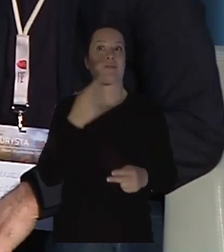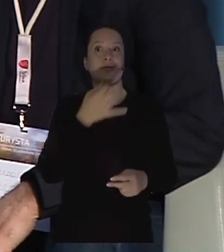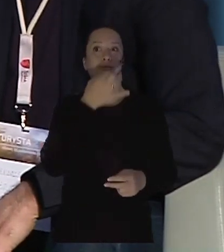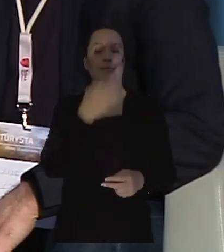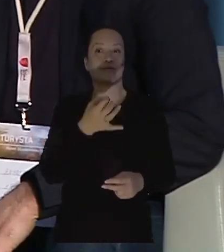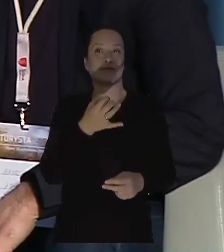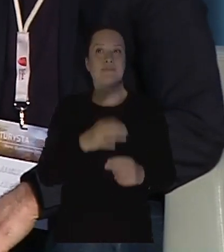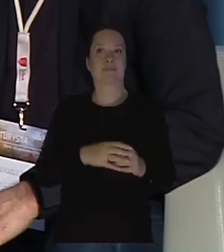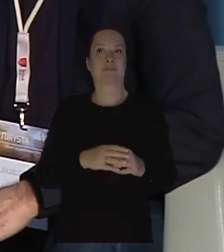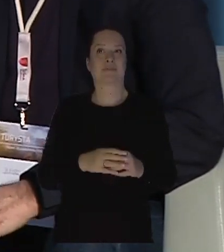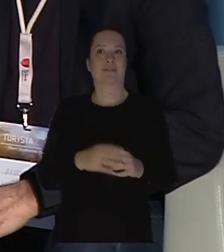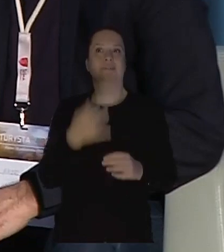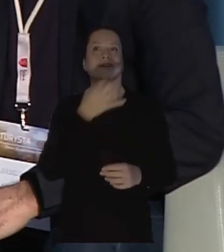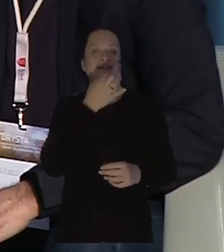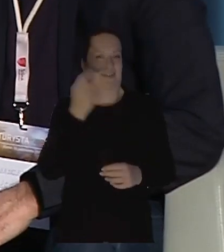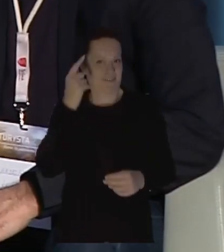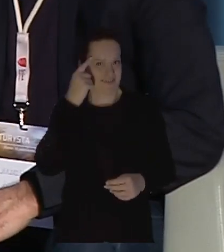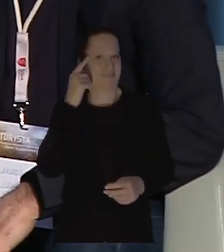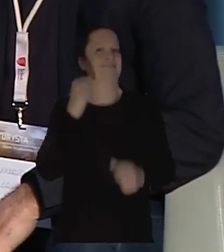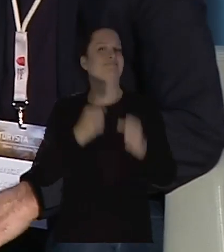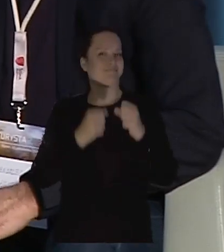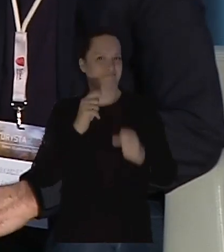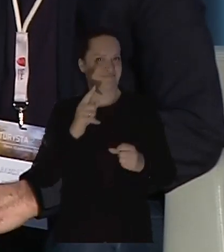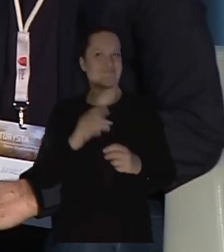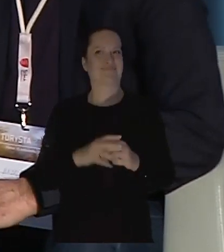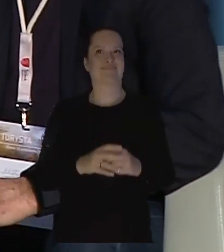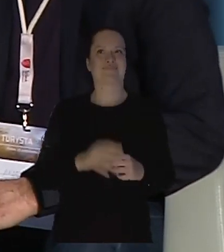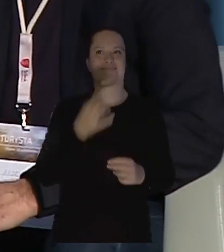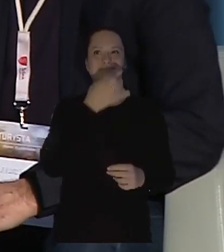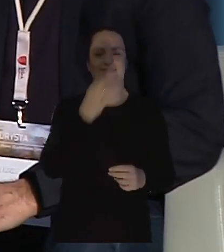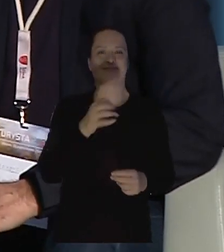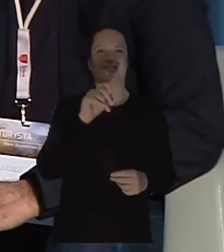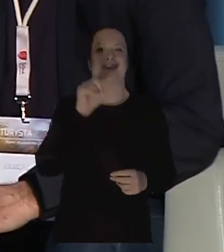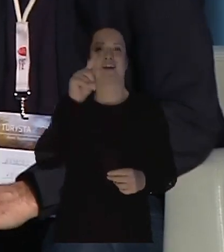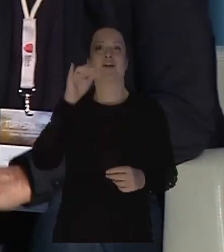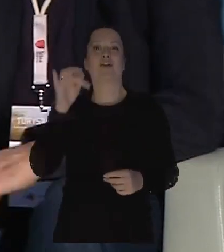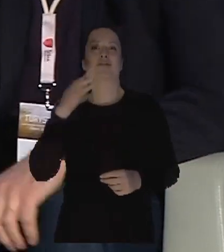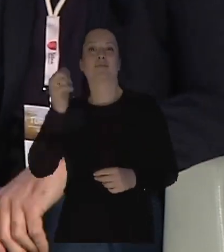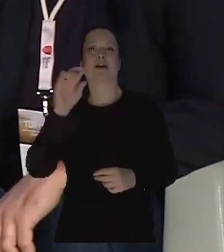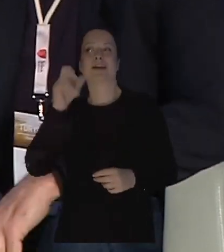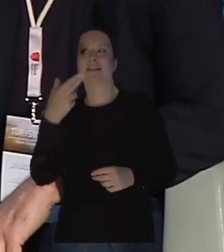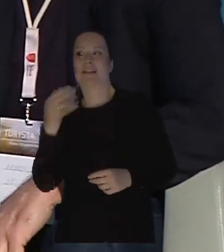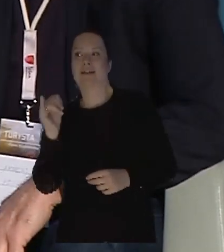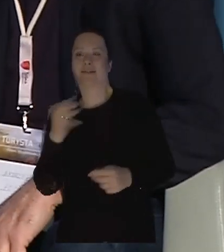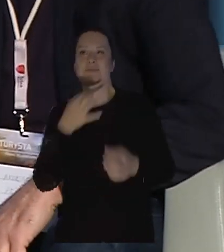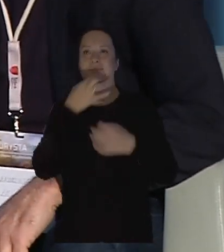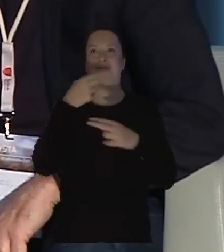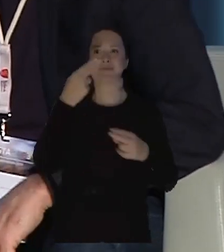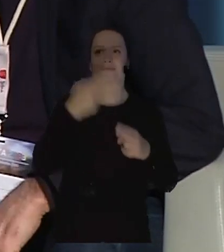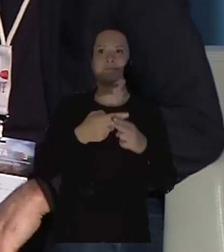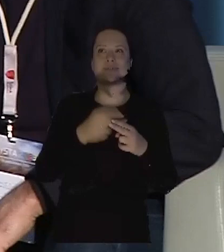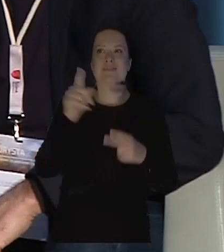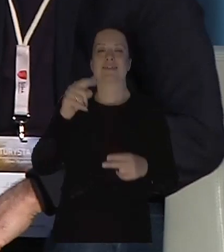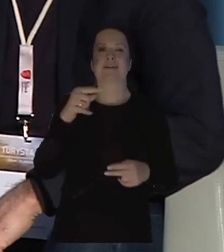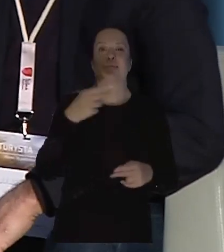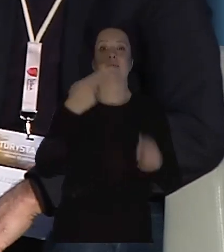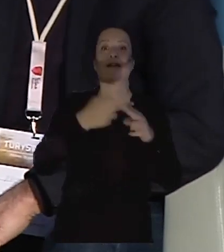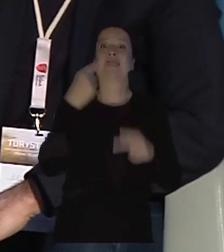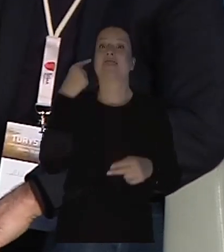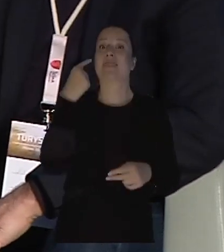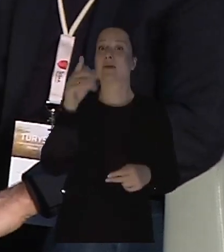są tendencyjne. Przedstawiciel Lot Marina z Konina, proszę państwa. B, odpowiedź